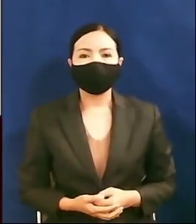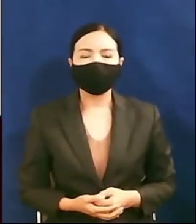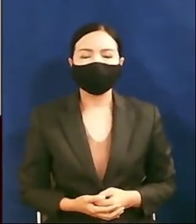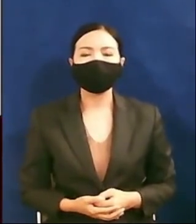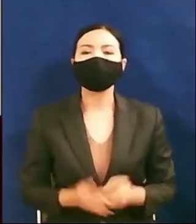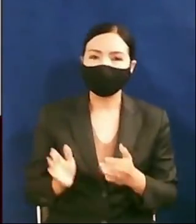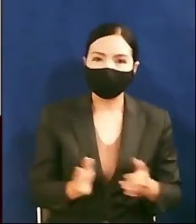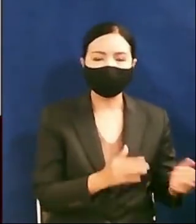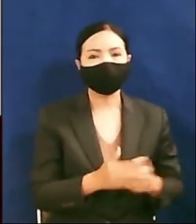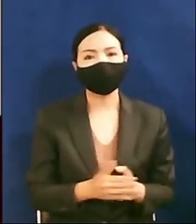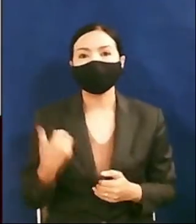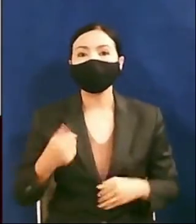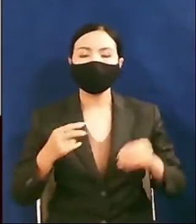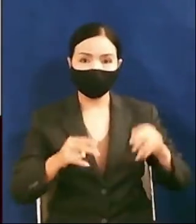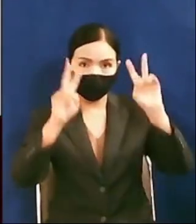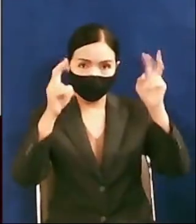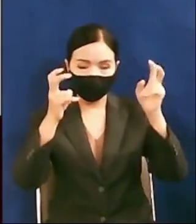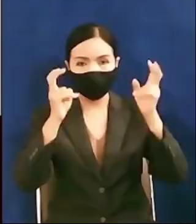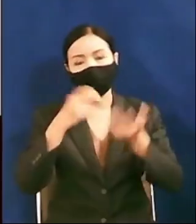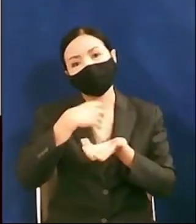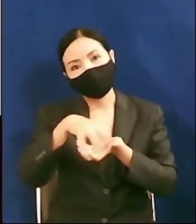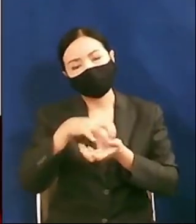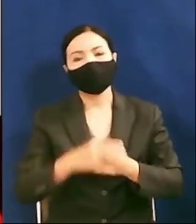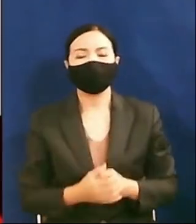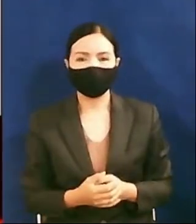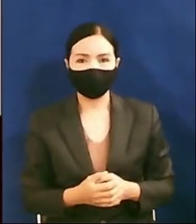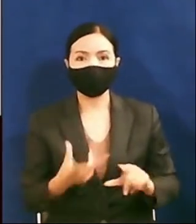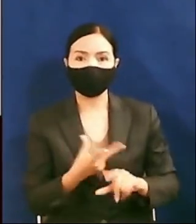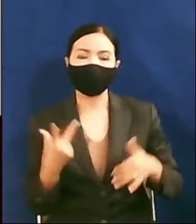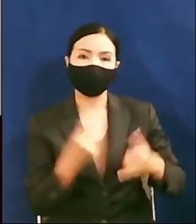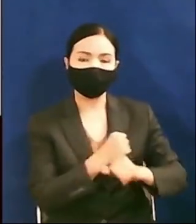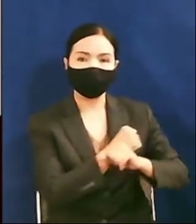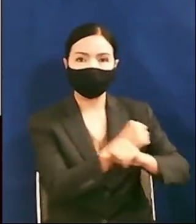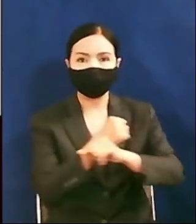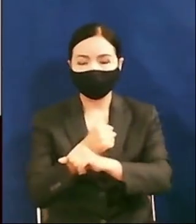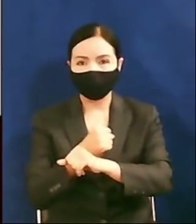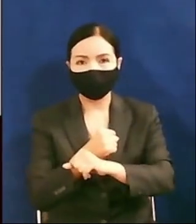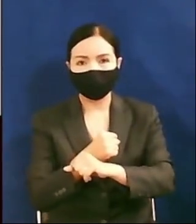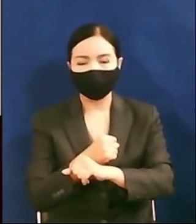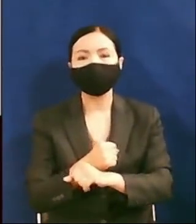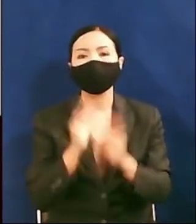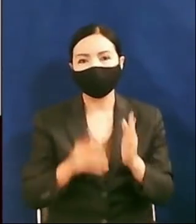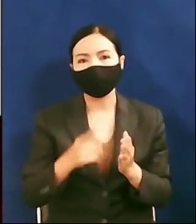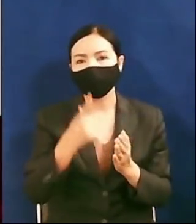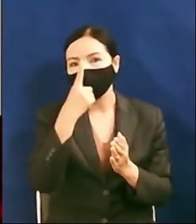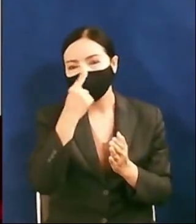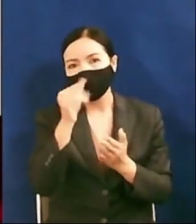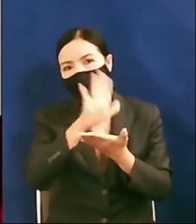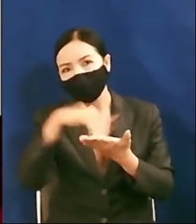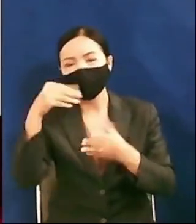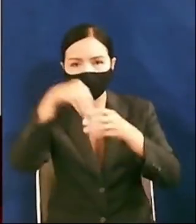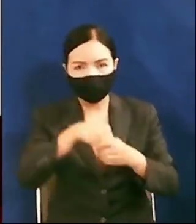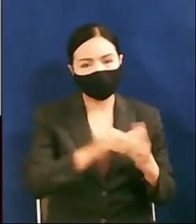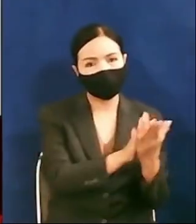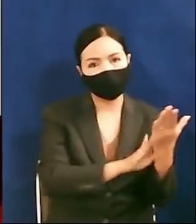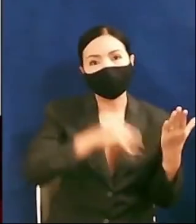ครับคราวนี้ก็จะมีประเด็นในเรื่องของอัปเดตนะครับการฉีดวัคซีนป้องกันโควิดของชาวต่างชาติที่อาศัยอยู่ในประเทศไทยนะ